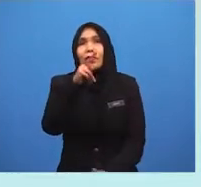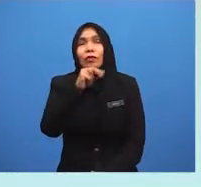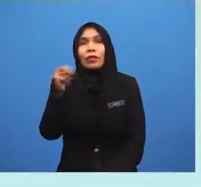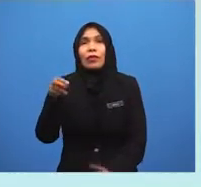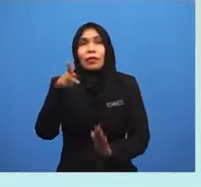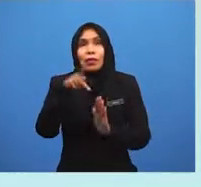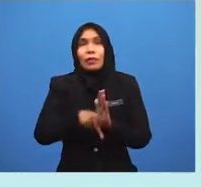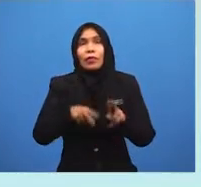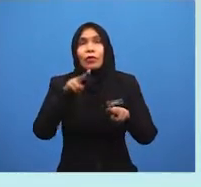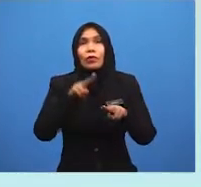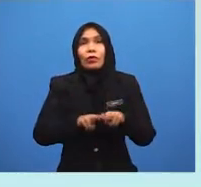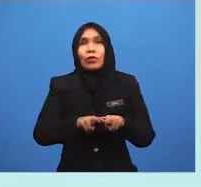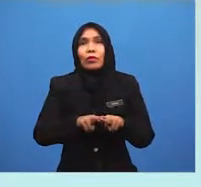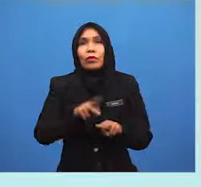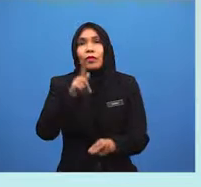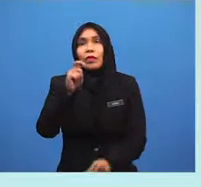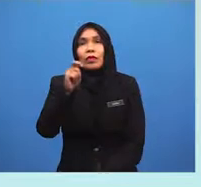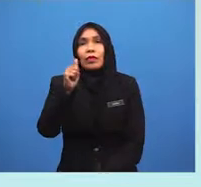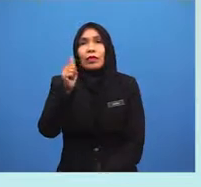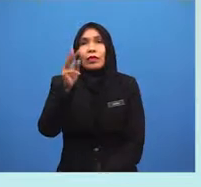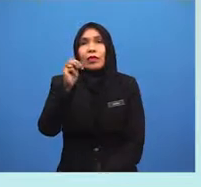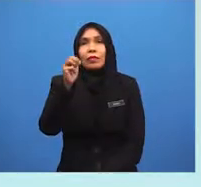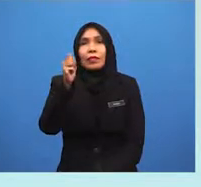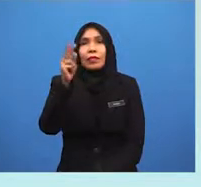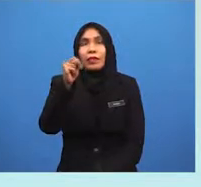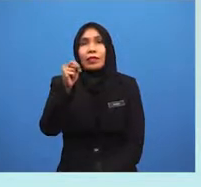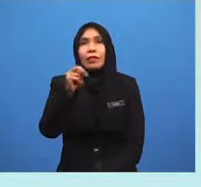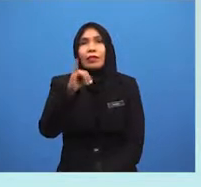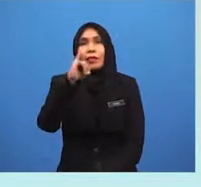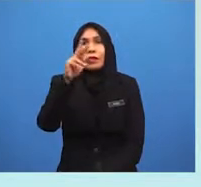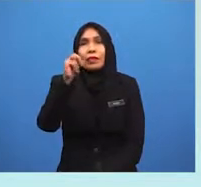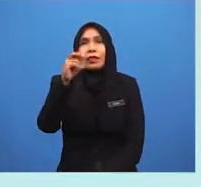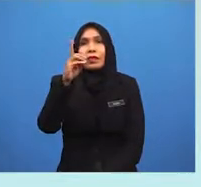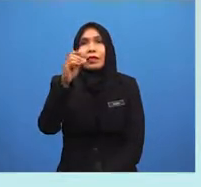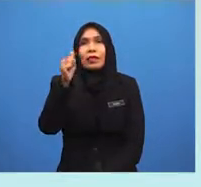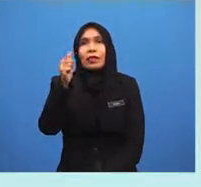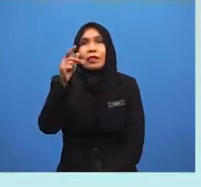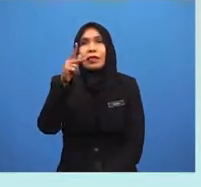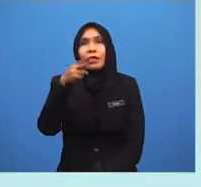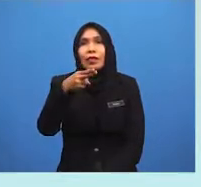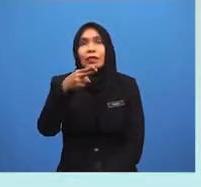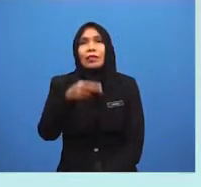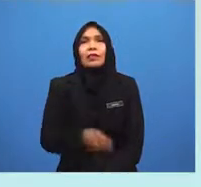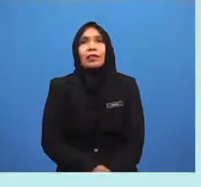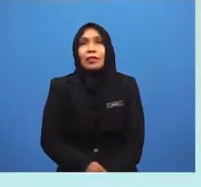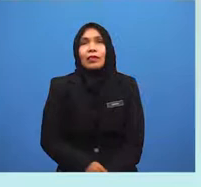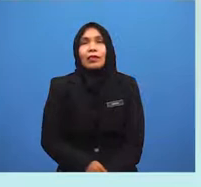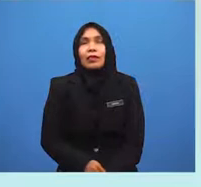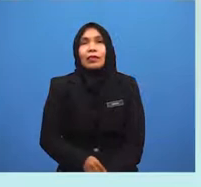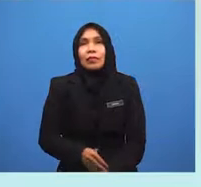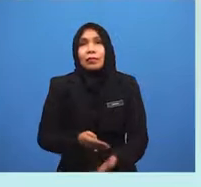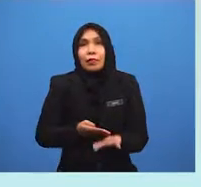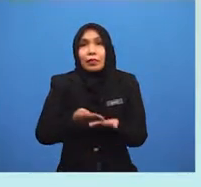keadaan mangsa banjir di Dewan Orang Ramai dan mengagihkan barang